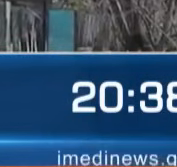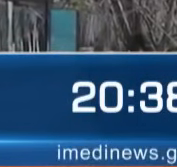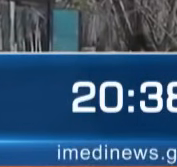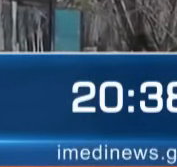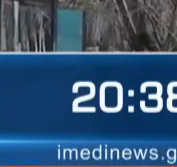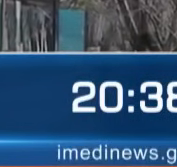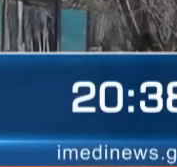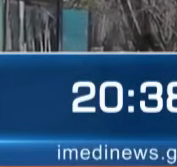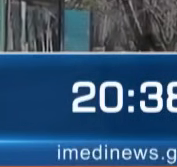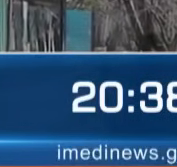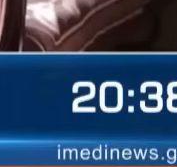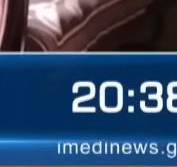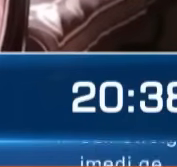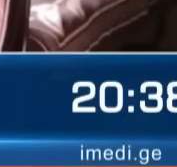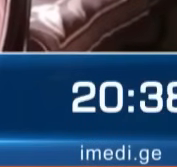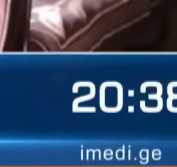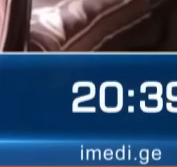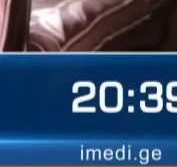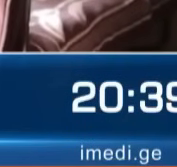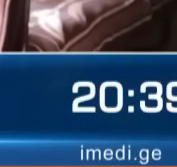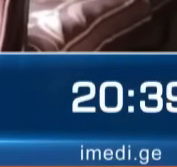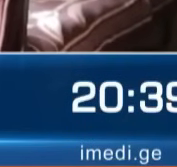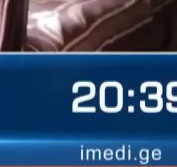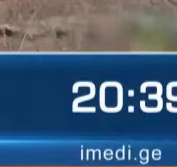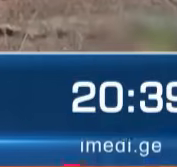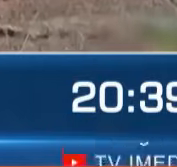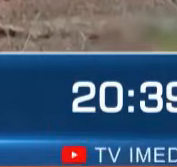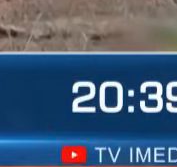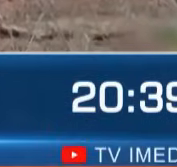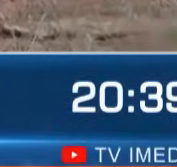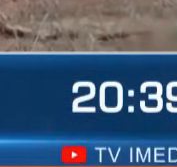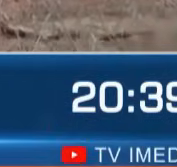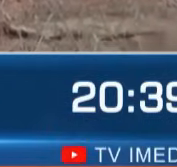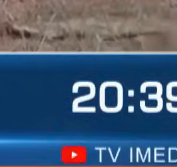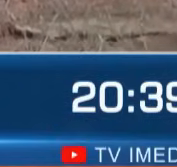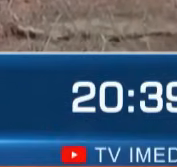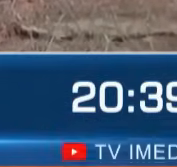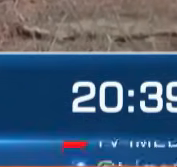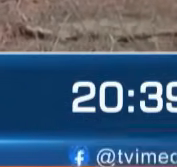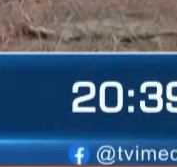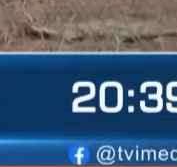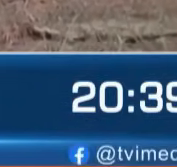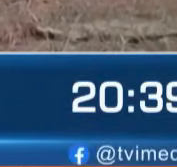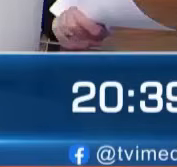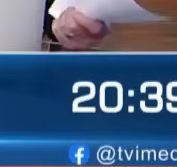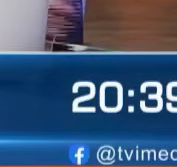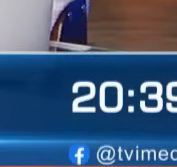sopel rschilatis da măgau și rabel gzazet, sadat mitis masa da coagurgia ciamotanile, mim din arăb sam șaabi.